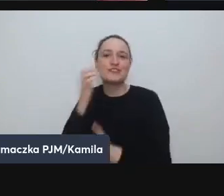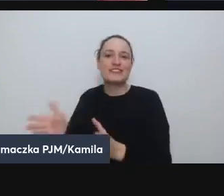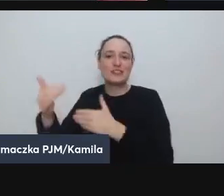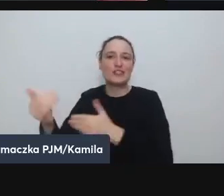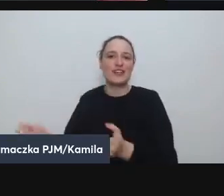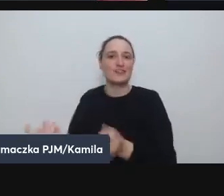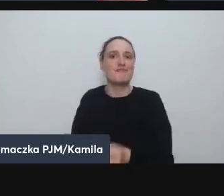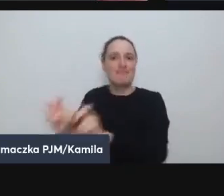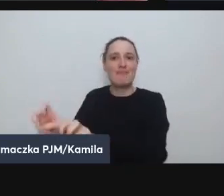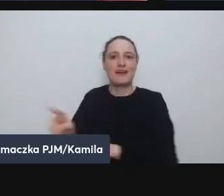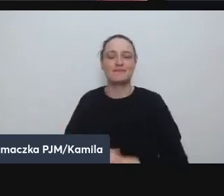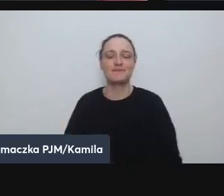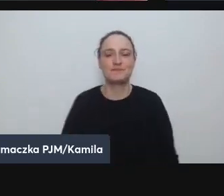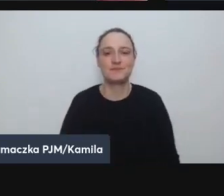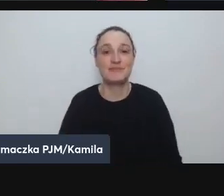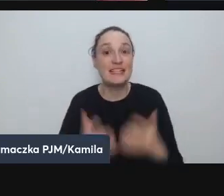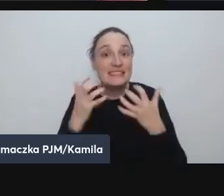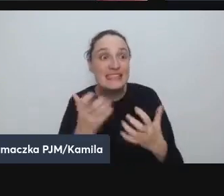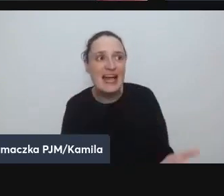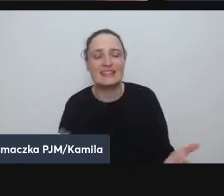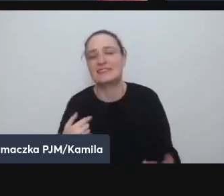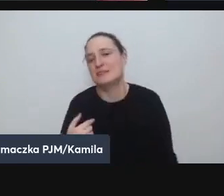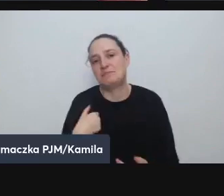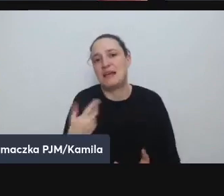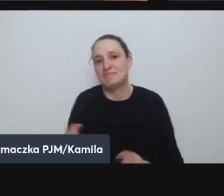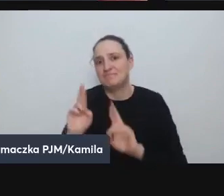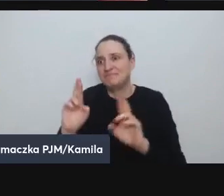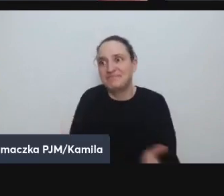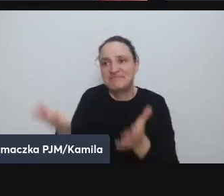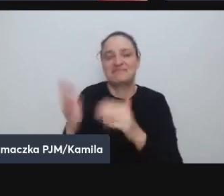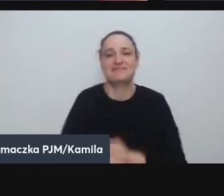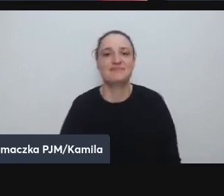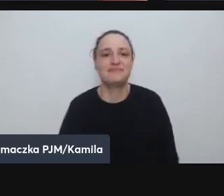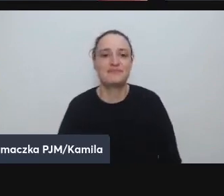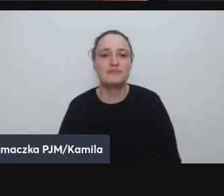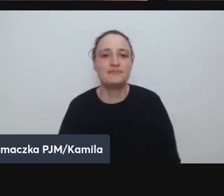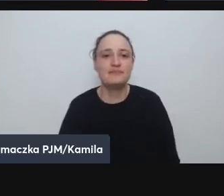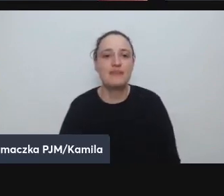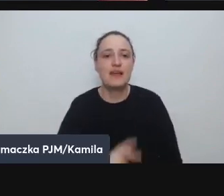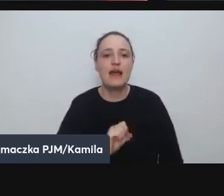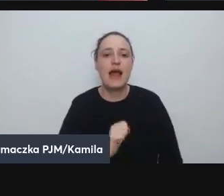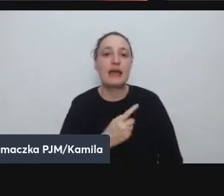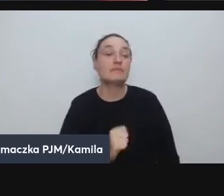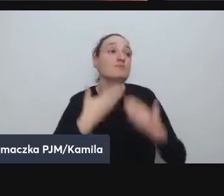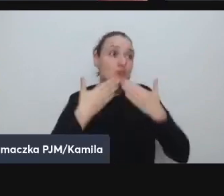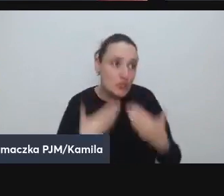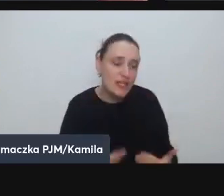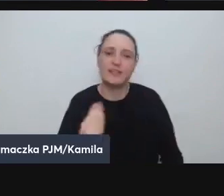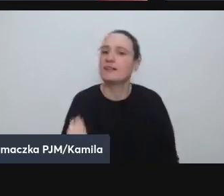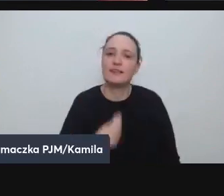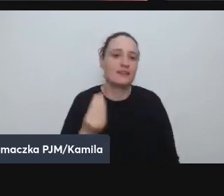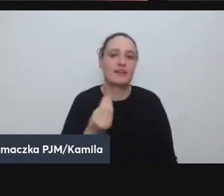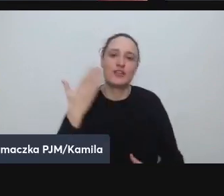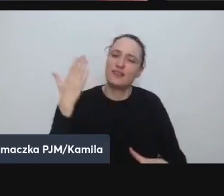zachęcam, powiem co mogę i będę trzymać kciuki. Dzięki ci serdeczne, Tosiu, to ja jeszcze ostatnie, tak bardzo szybko już i na